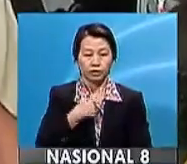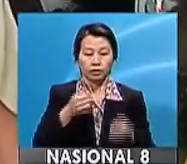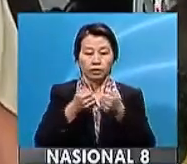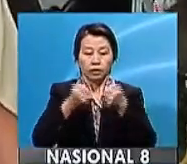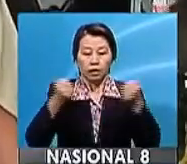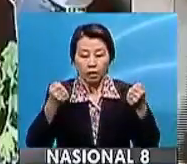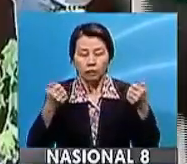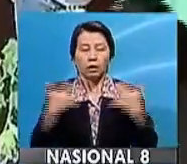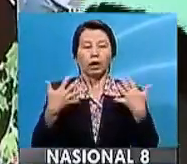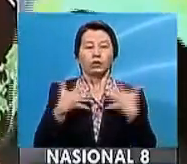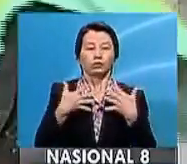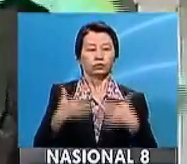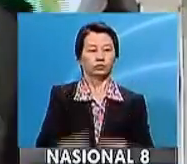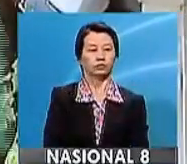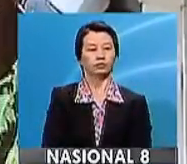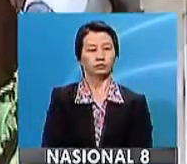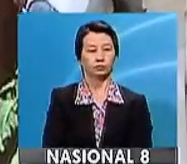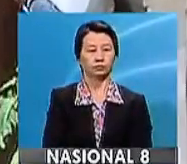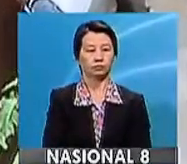buka pintu takut а